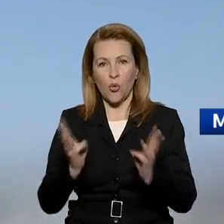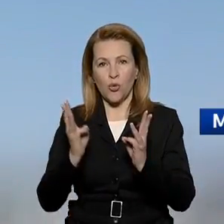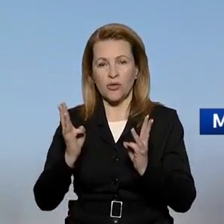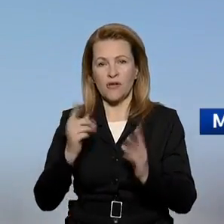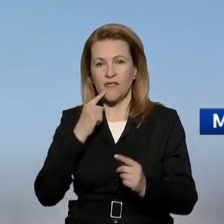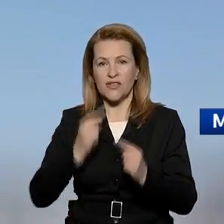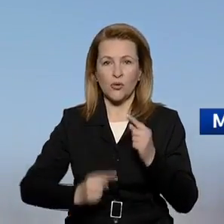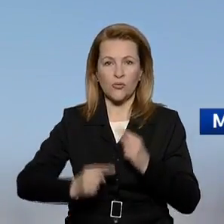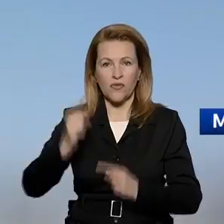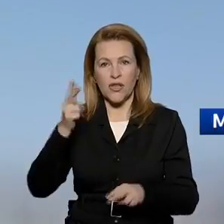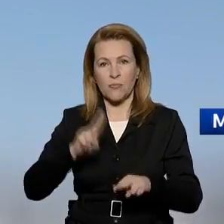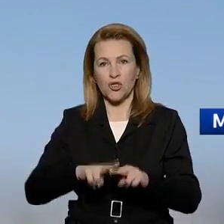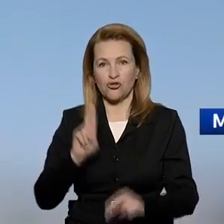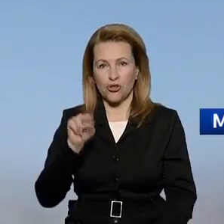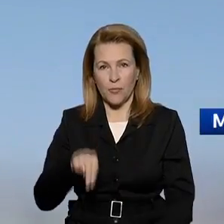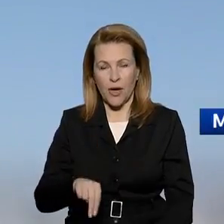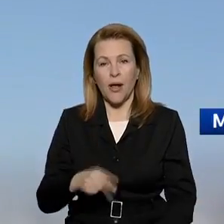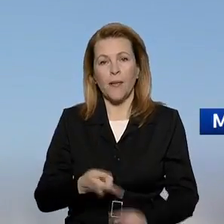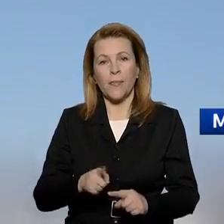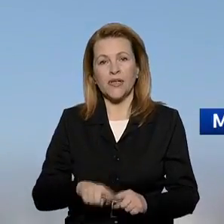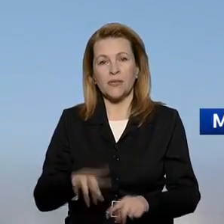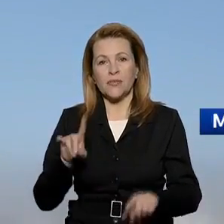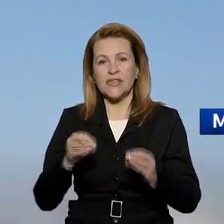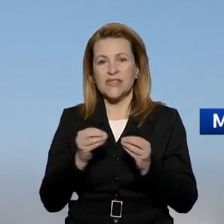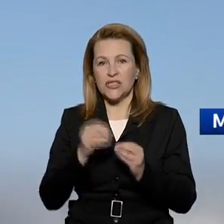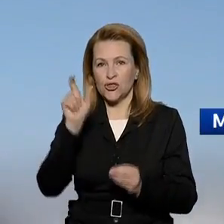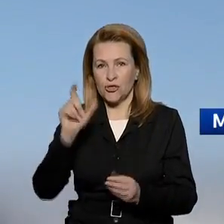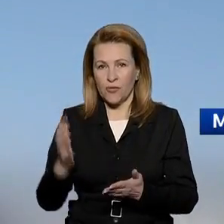в небо над местом ЧП. По некоторым данным, 10 человек получили